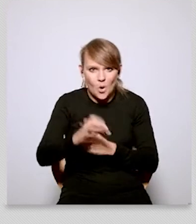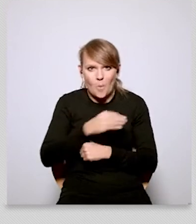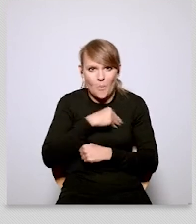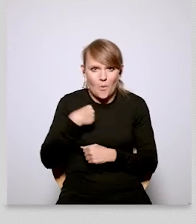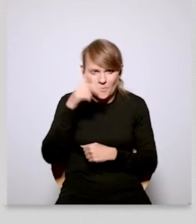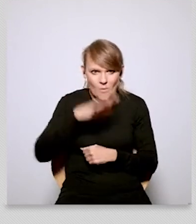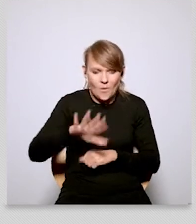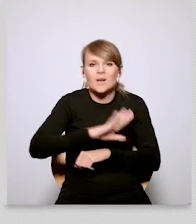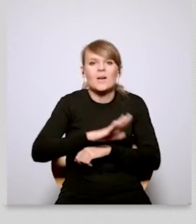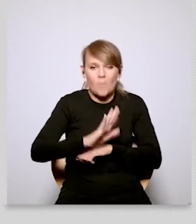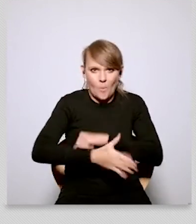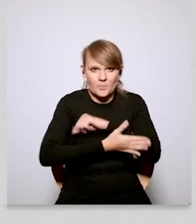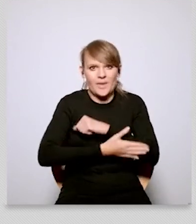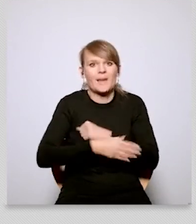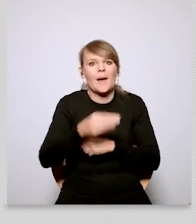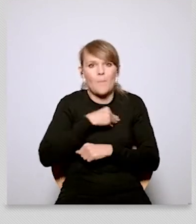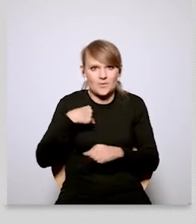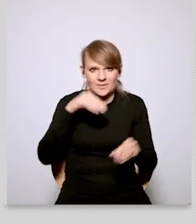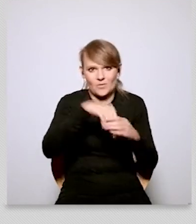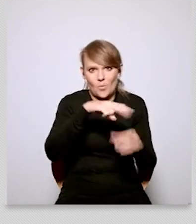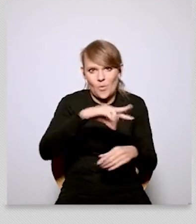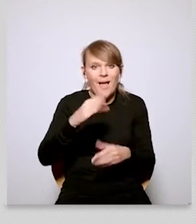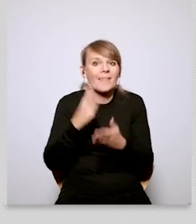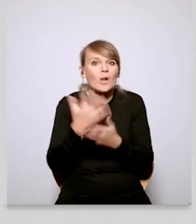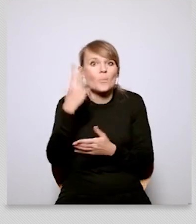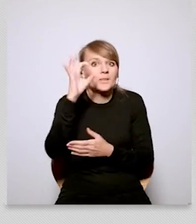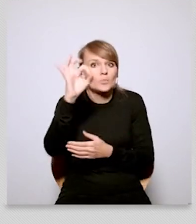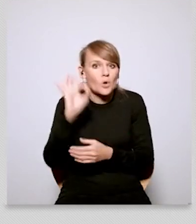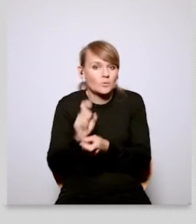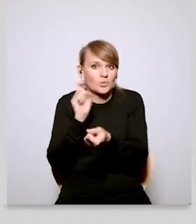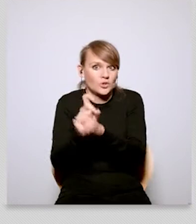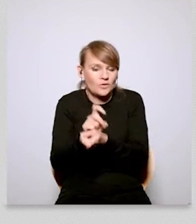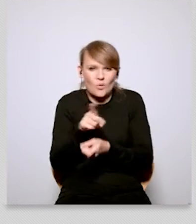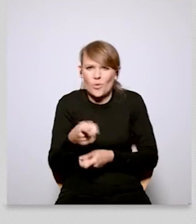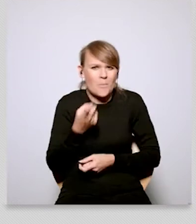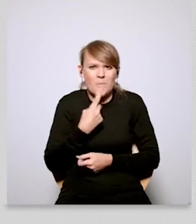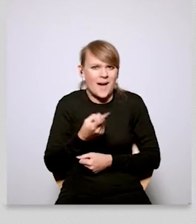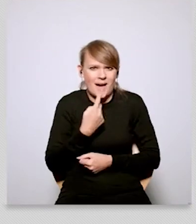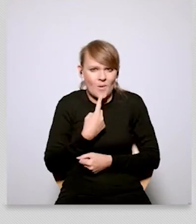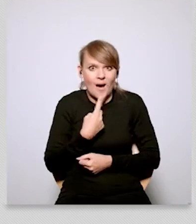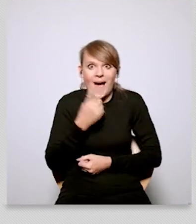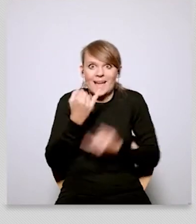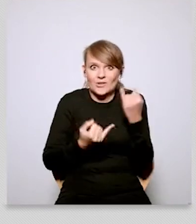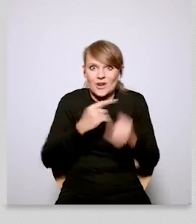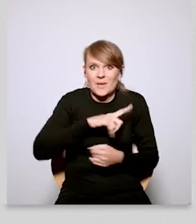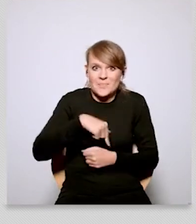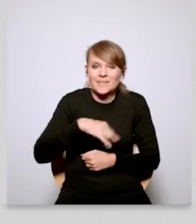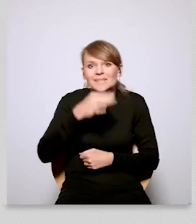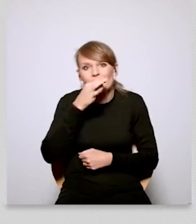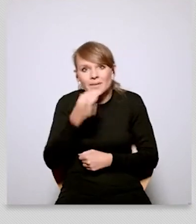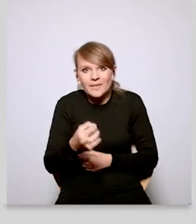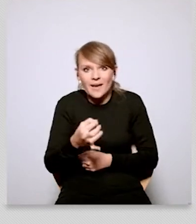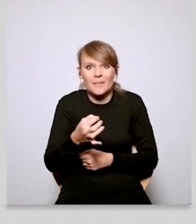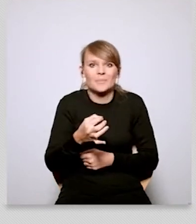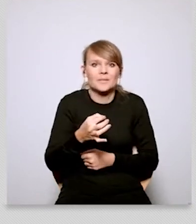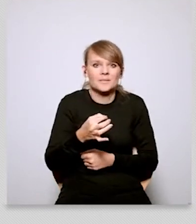obecność Polski w Unii Europejskiej i tylko 5% jest przeciwko niej. To jest bardzo mało, ale jeżeli już zapytamy o pewne, aby postawimy